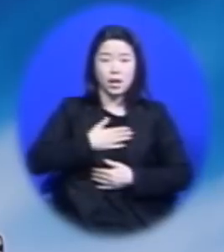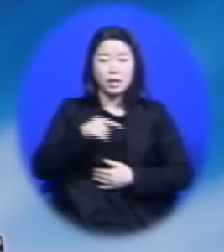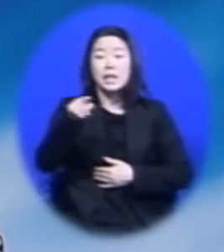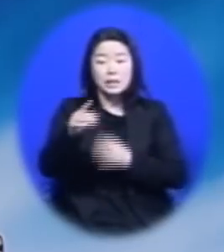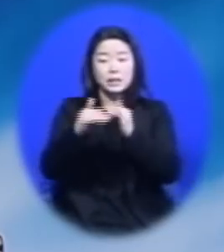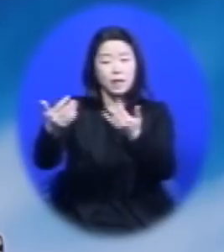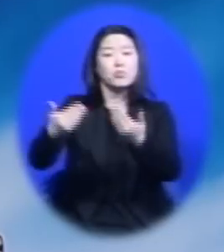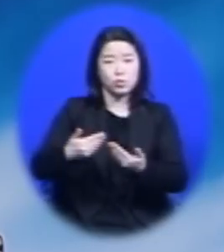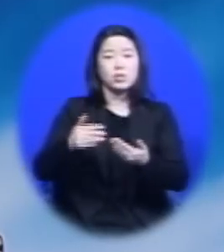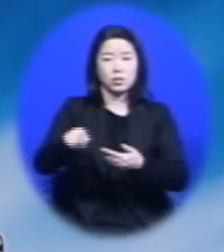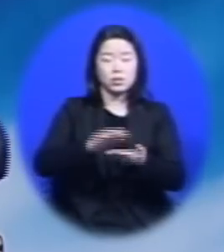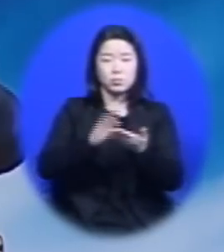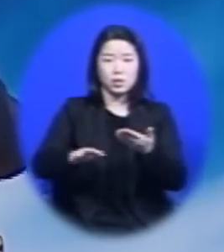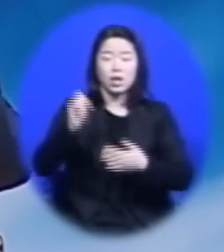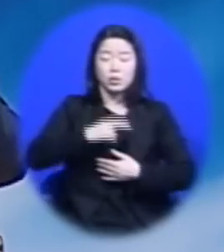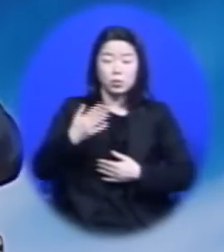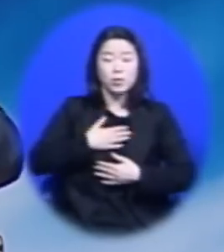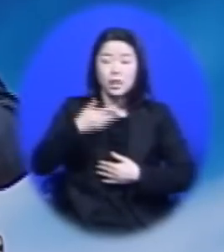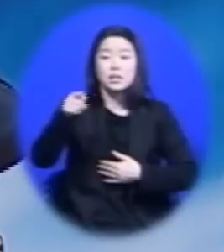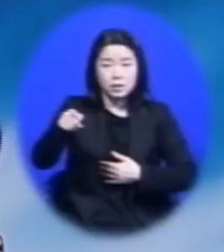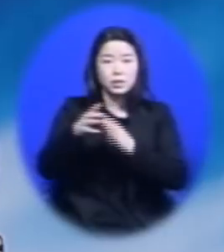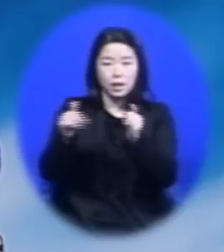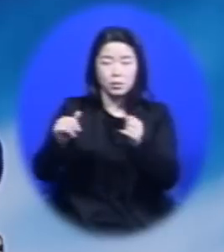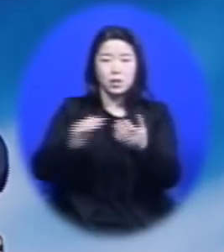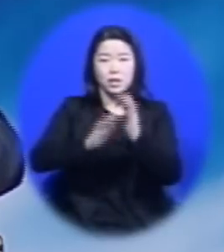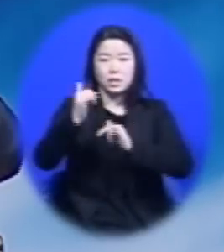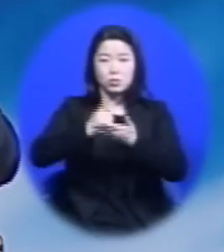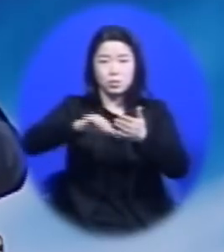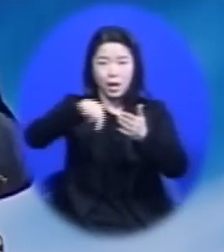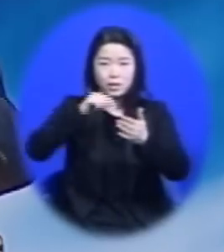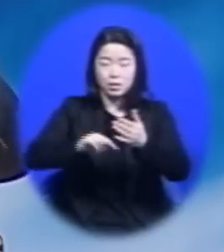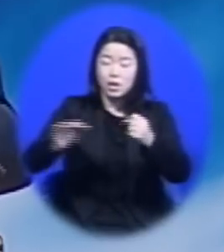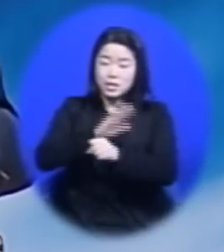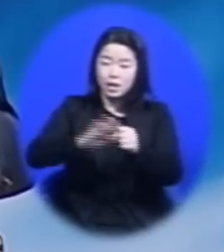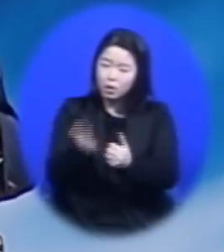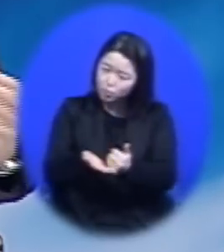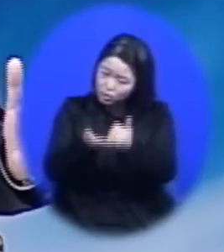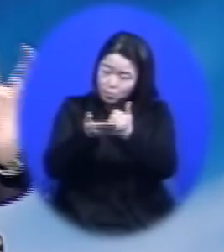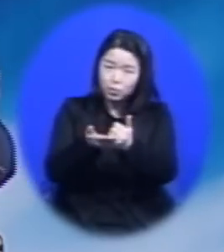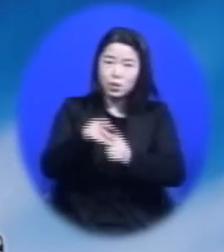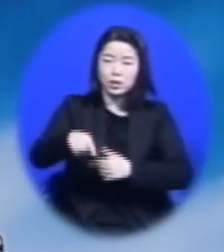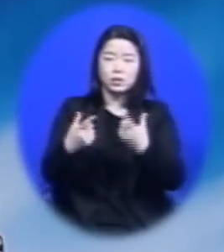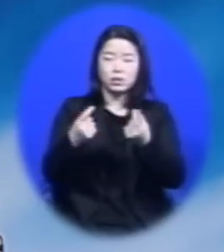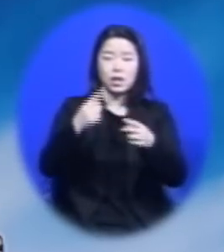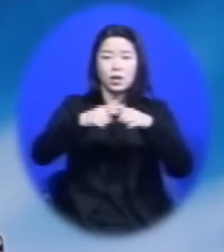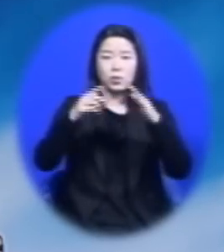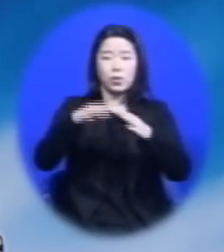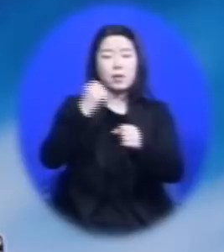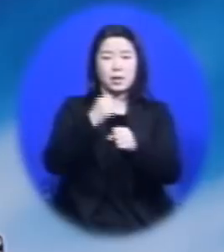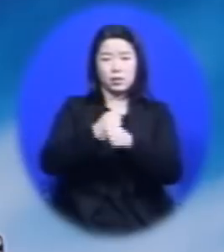주신 거예요 그리고 나는 그 사람을 예수님 안에서 사랑하고 섬기고 그렇게 교회를 만들어